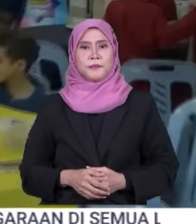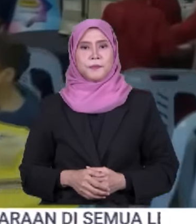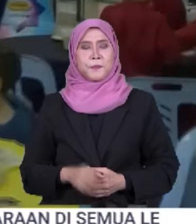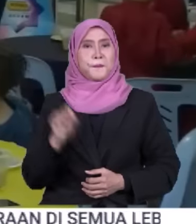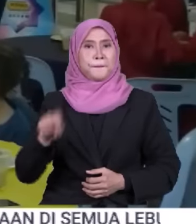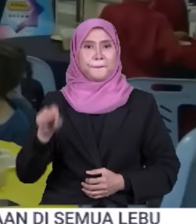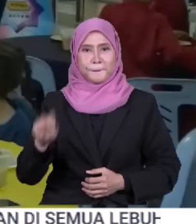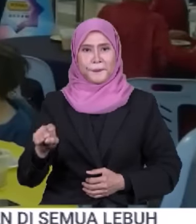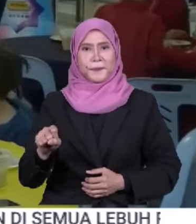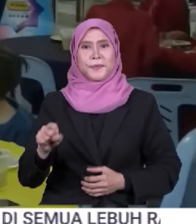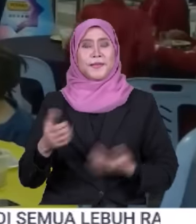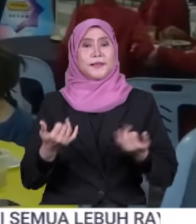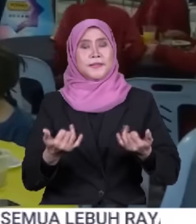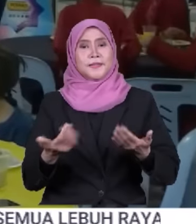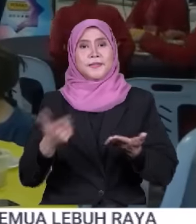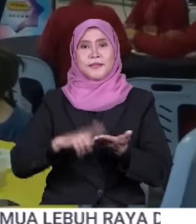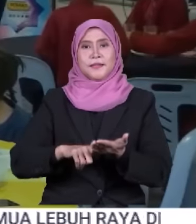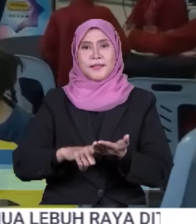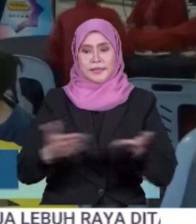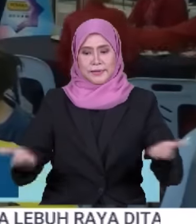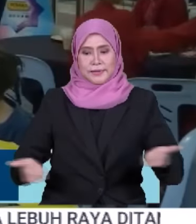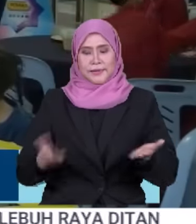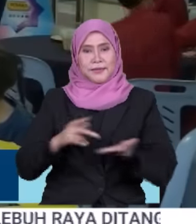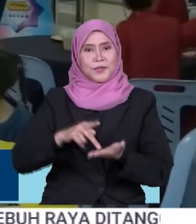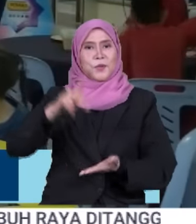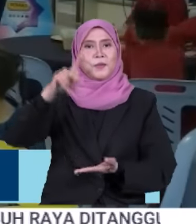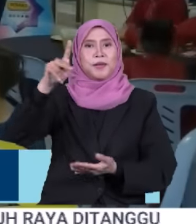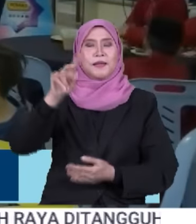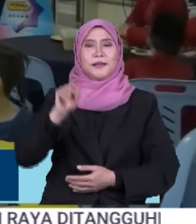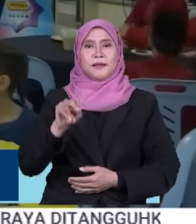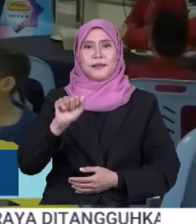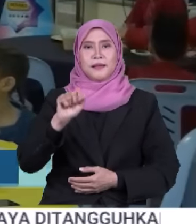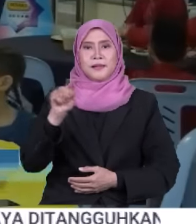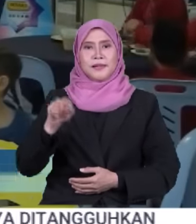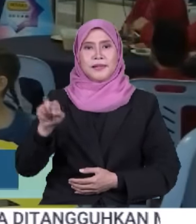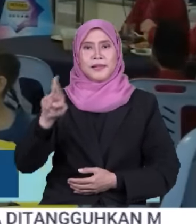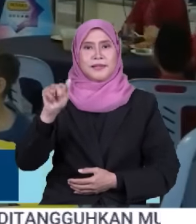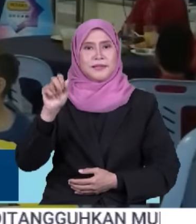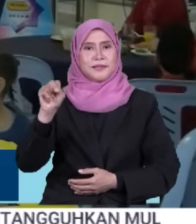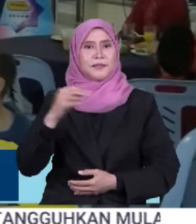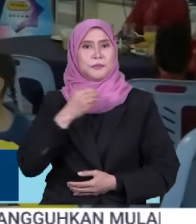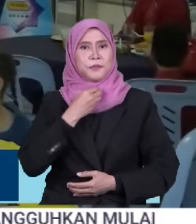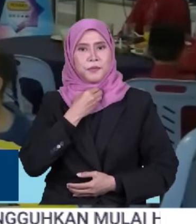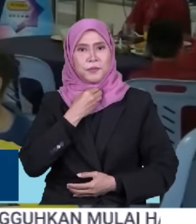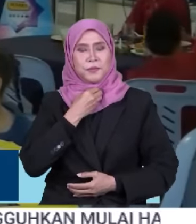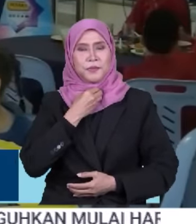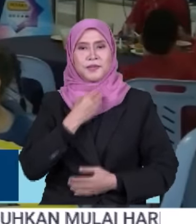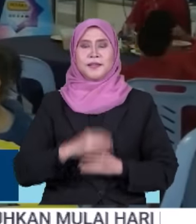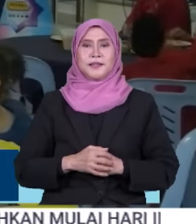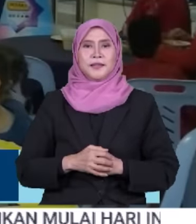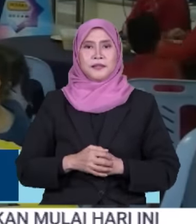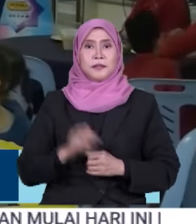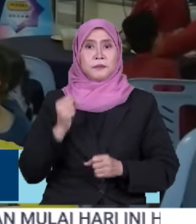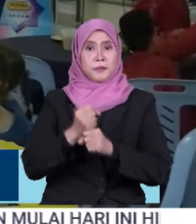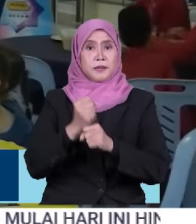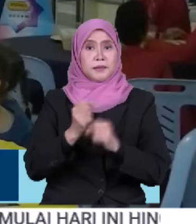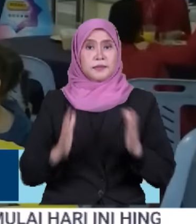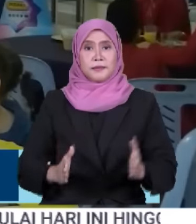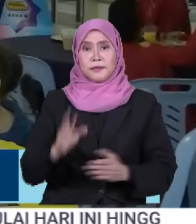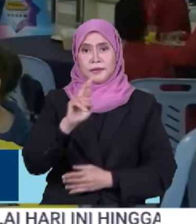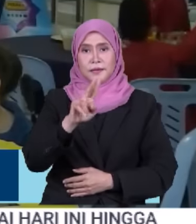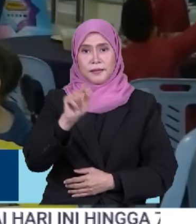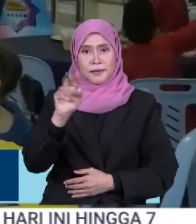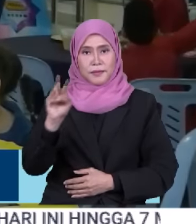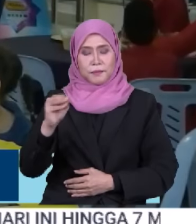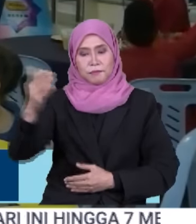Ya, Azam, terus kami bawakan dari pekarangan Kompleks Sultan Nazrin Muizzin Shah di Ipoh, dan ketika ini kaki tangan RTM Perak bersama dengan